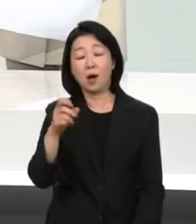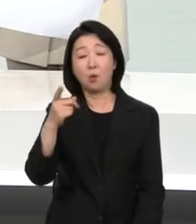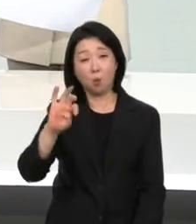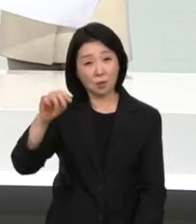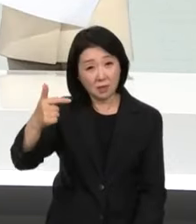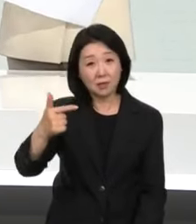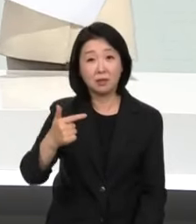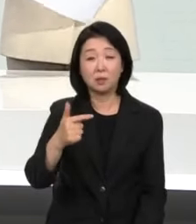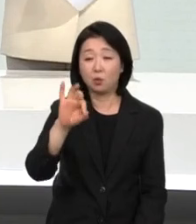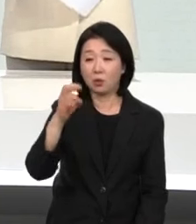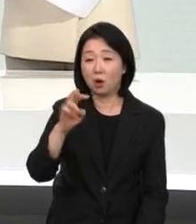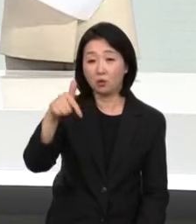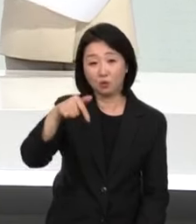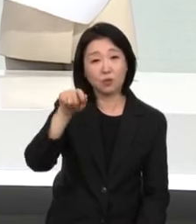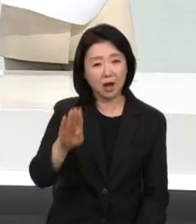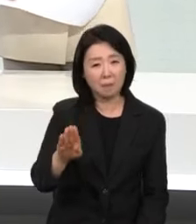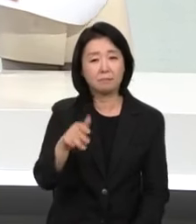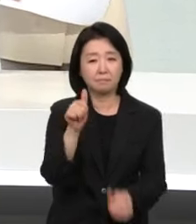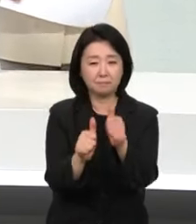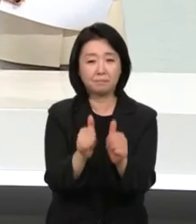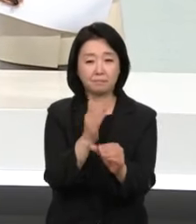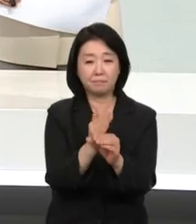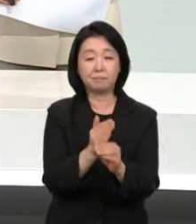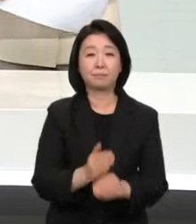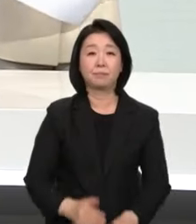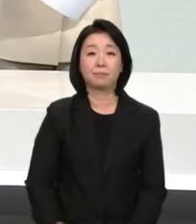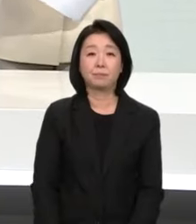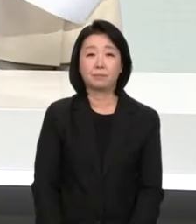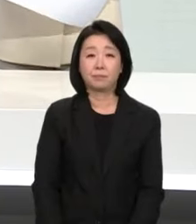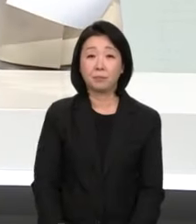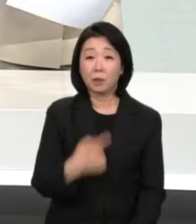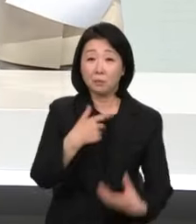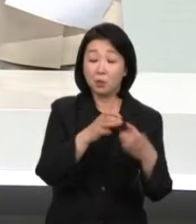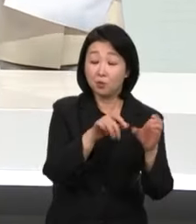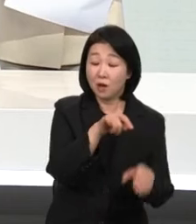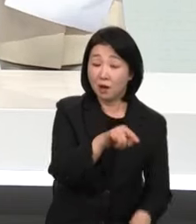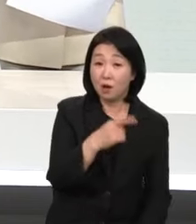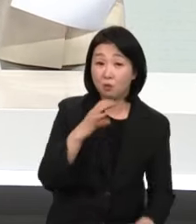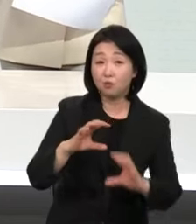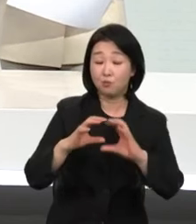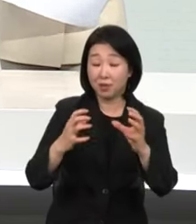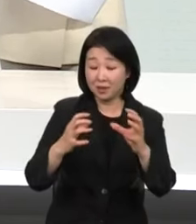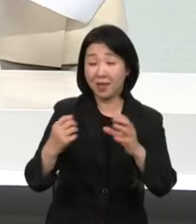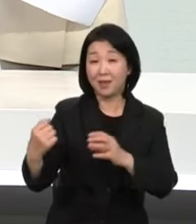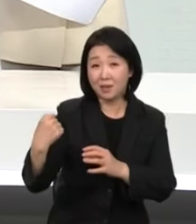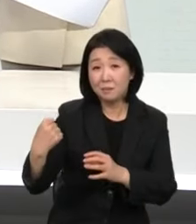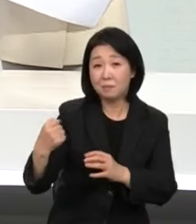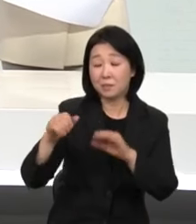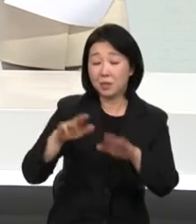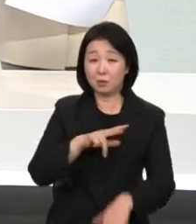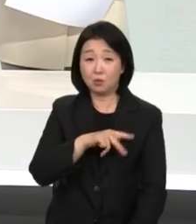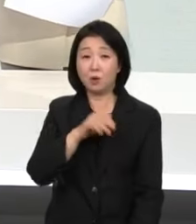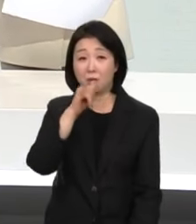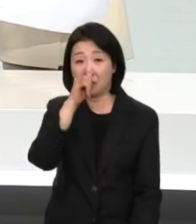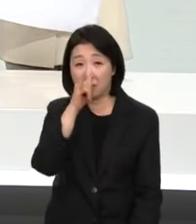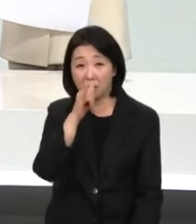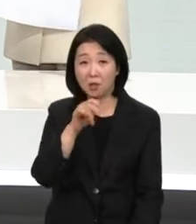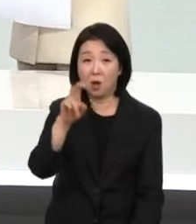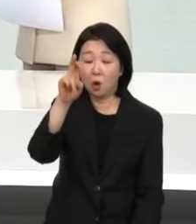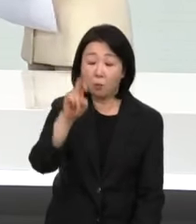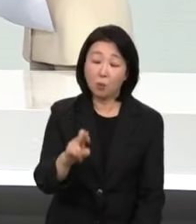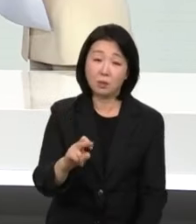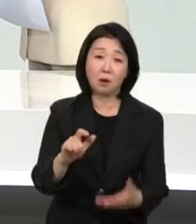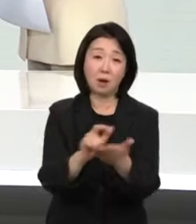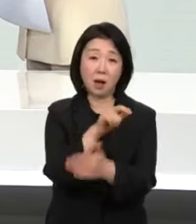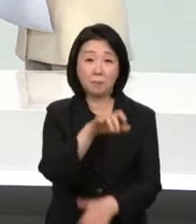그리고 연수갑이 격전지로 분류가 됩니다. 민주당은 여기에 국민의힘 현역 의원이 있는 포천